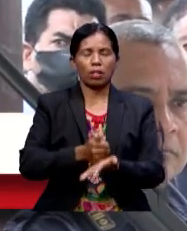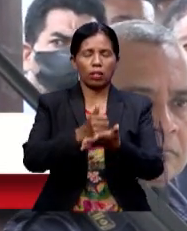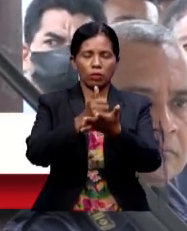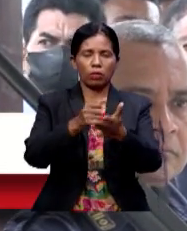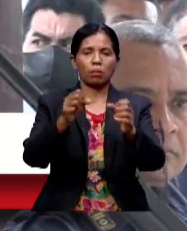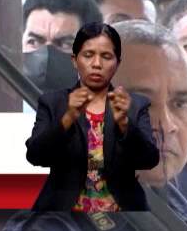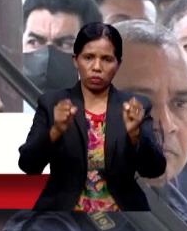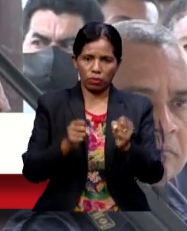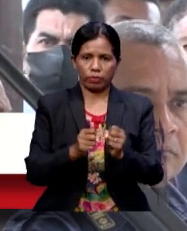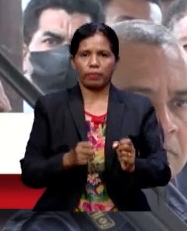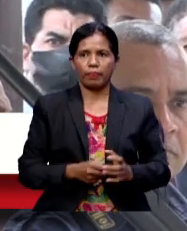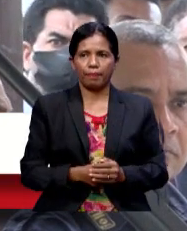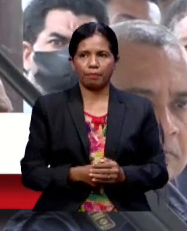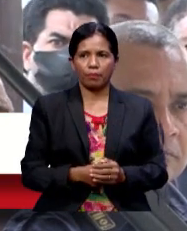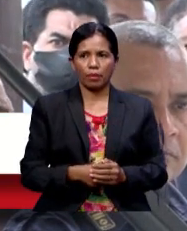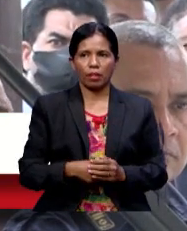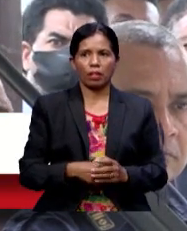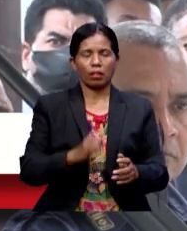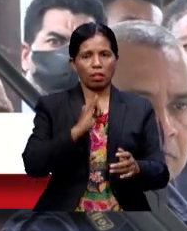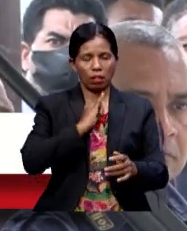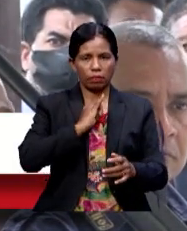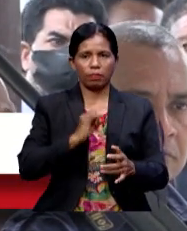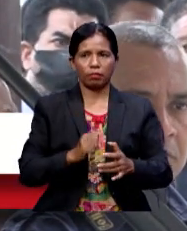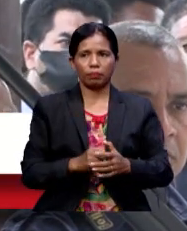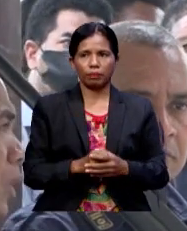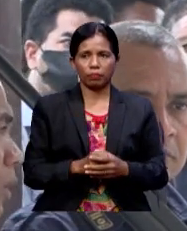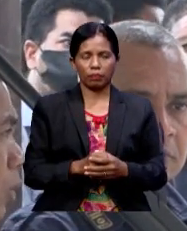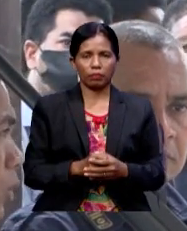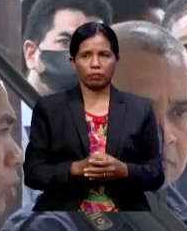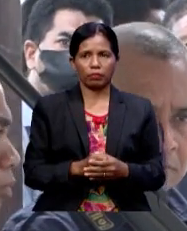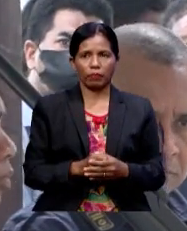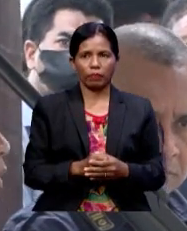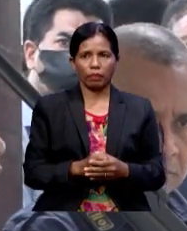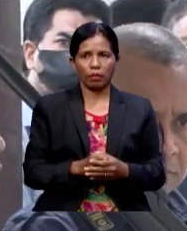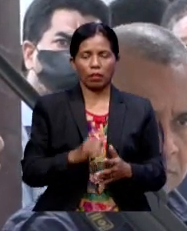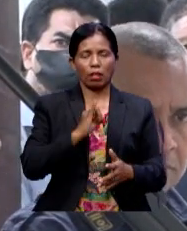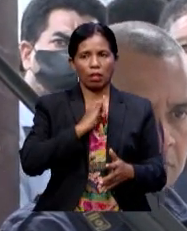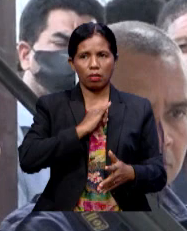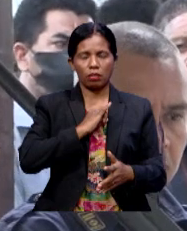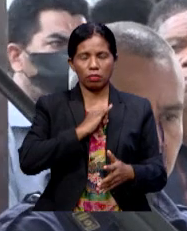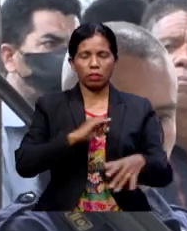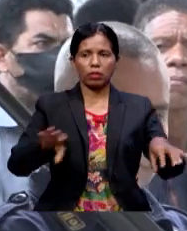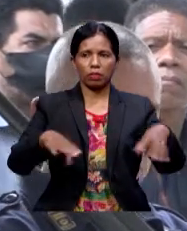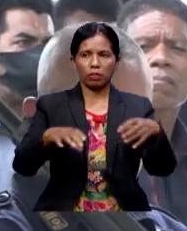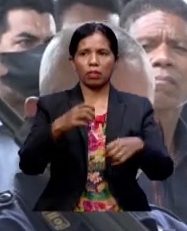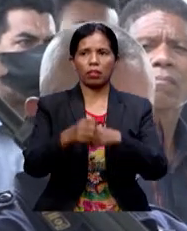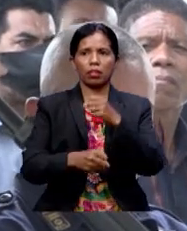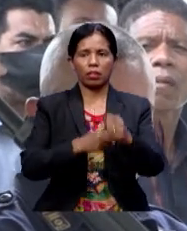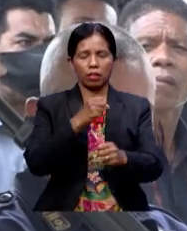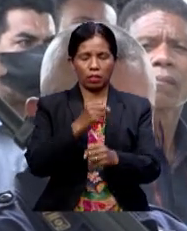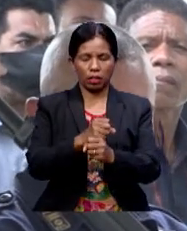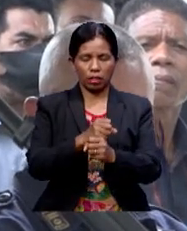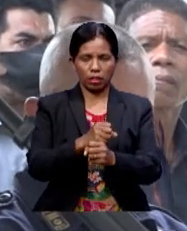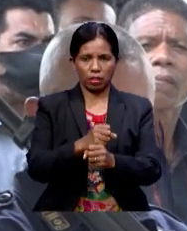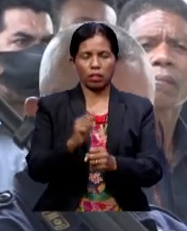dialogu. Au nia mandat kinan periode ruang